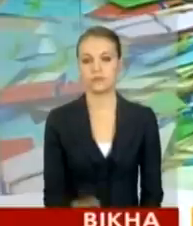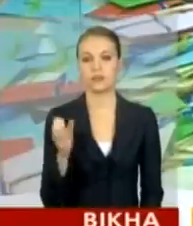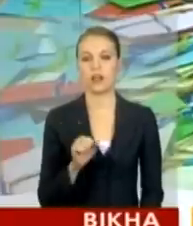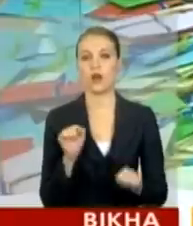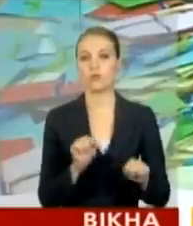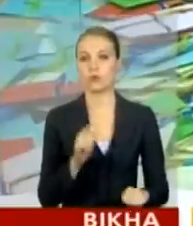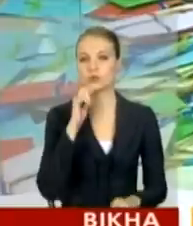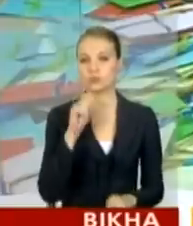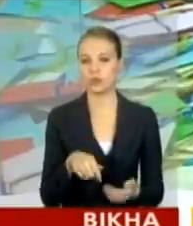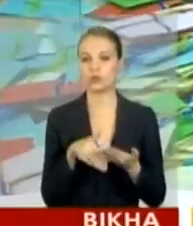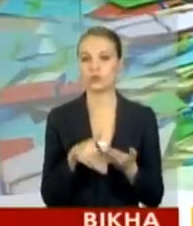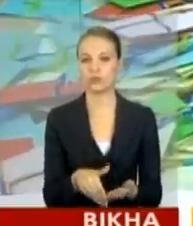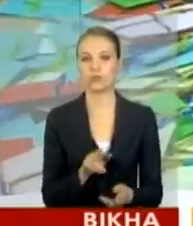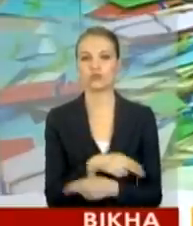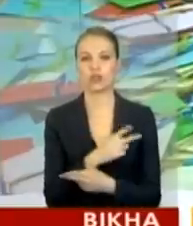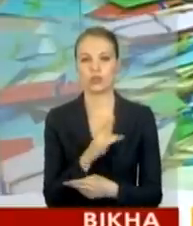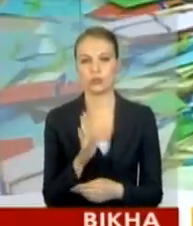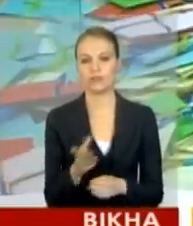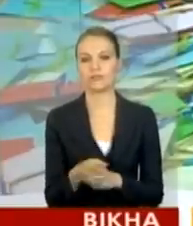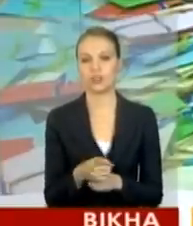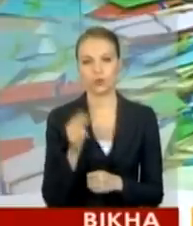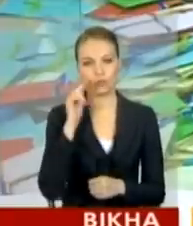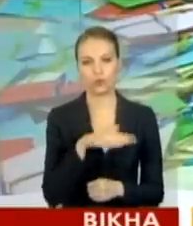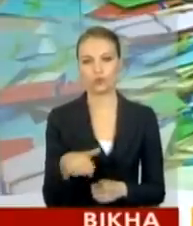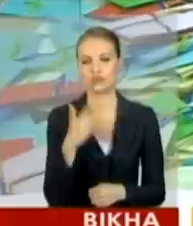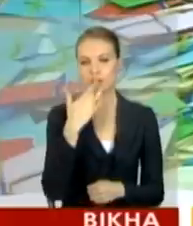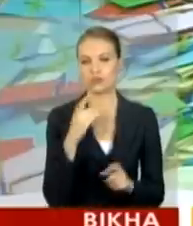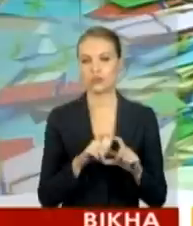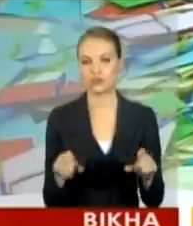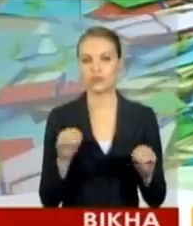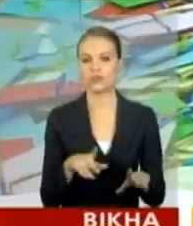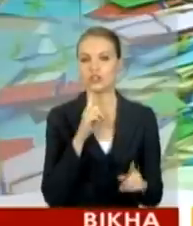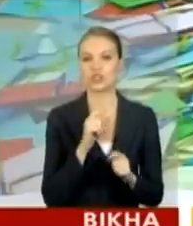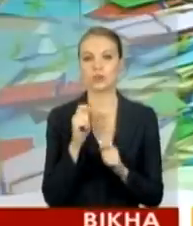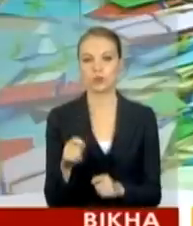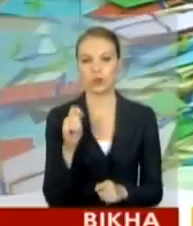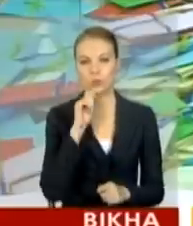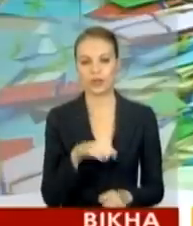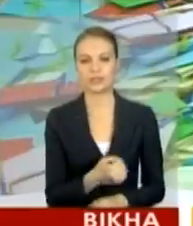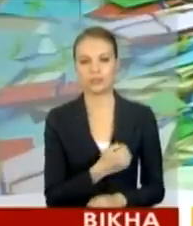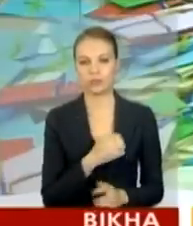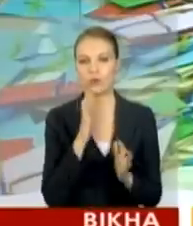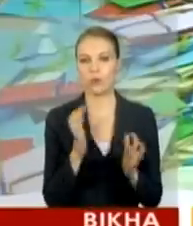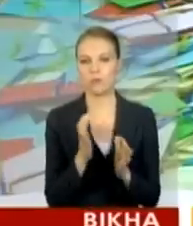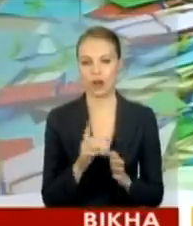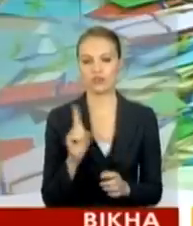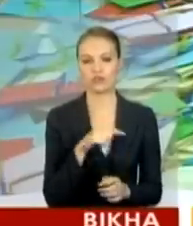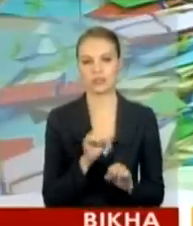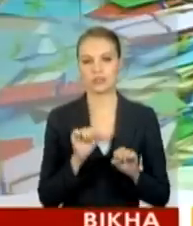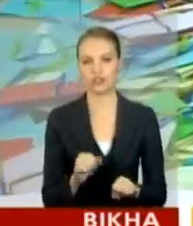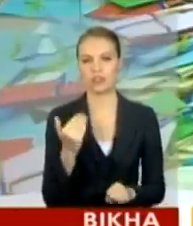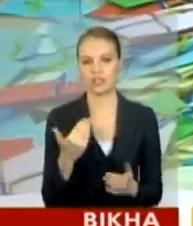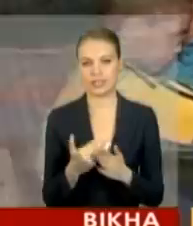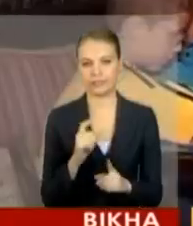А оборонцям України допоможуть янголи. У Тернополі учні літньої школи вирішили подарувати українським військовикам обереги, аби ті захищали їх